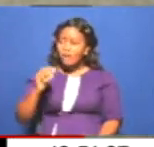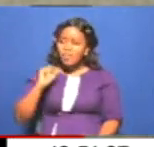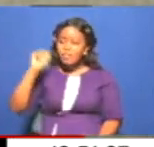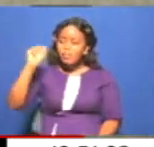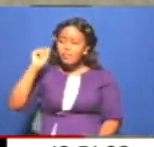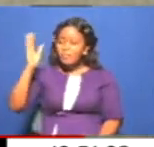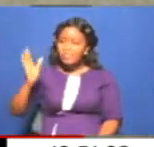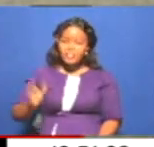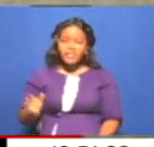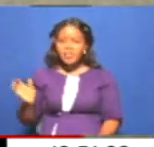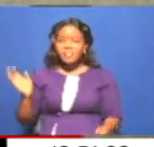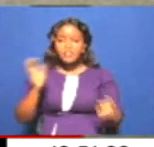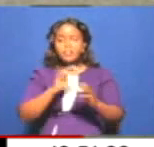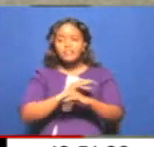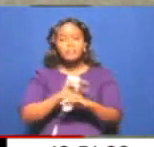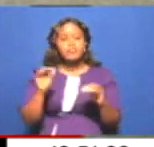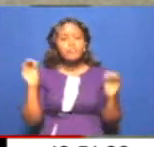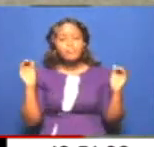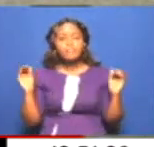na